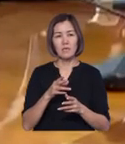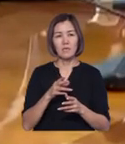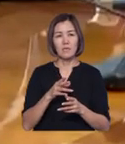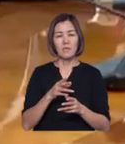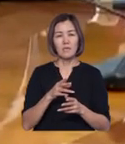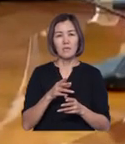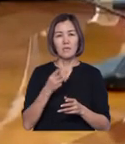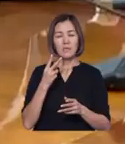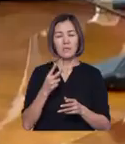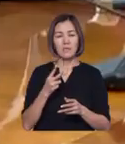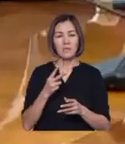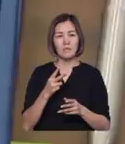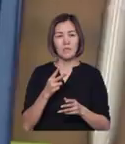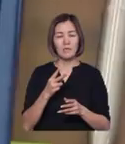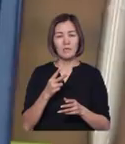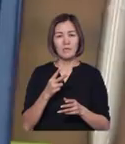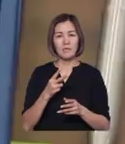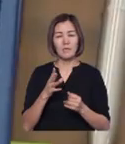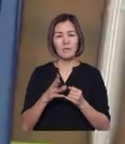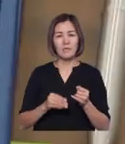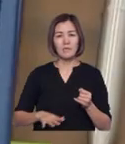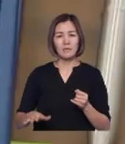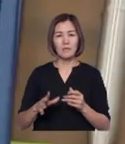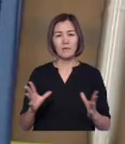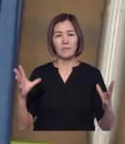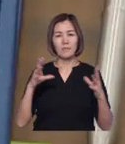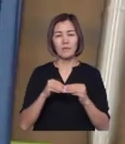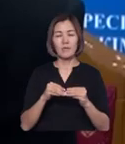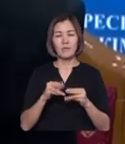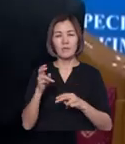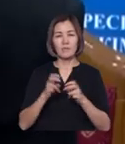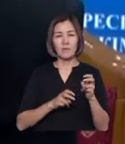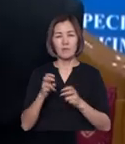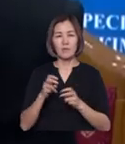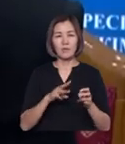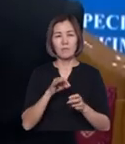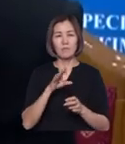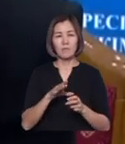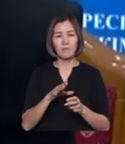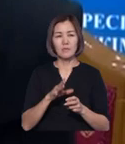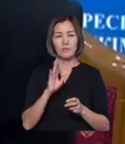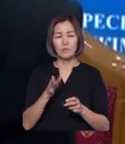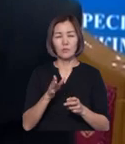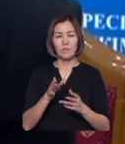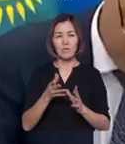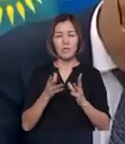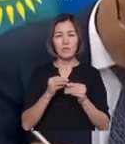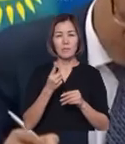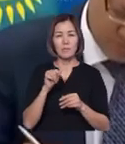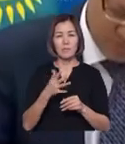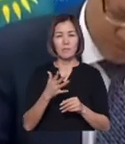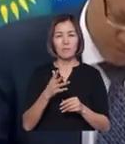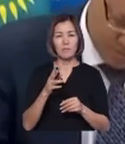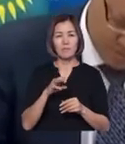және Ақтоғай тау-кен байыту кешендерінің шығыс түсімет серіктестігі байыту зауыттарының мыс концентраты болмақ. Жалпы құны 1,5 миллиард